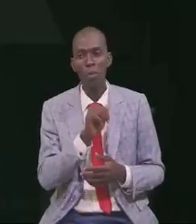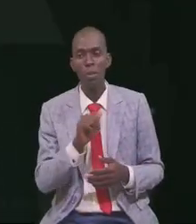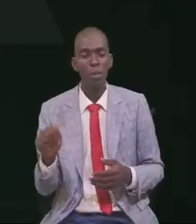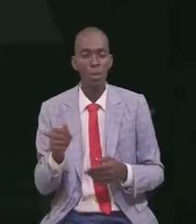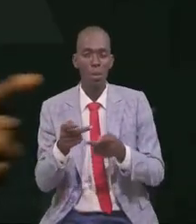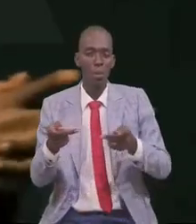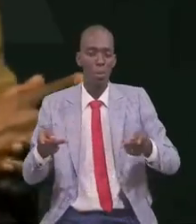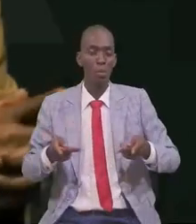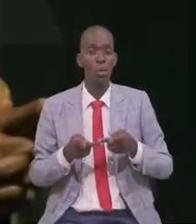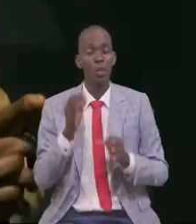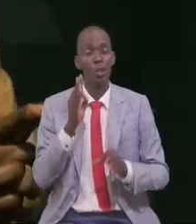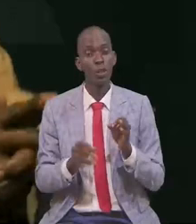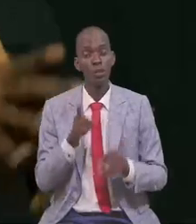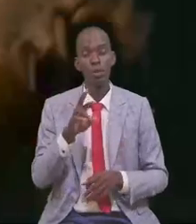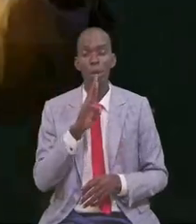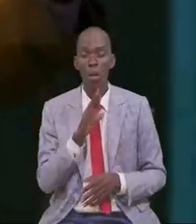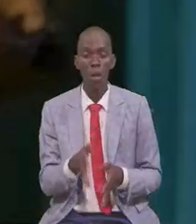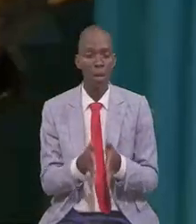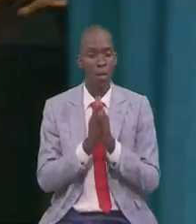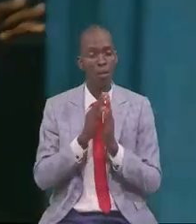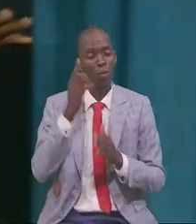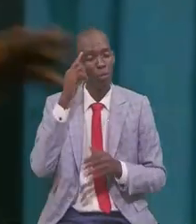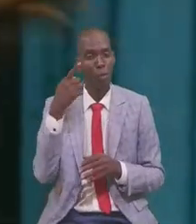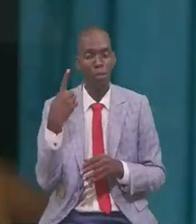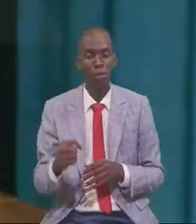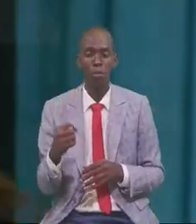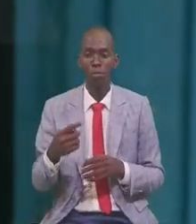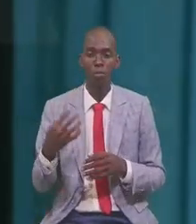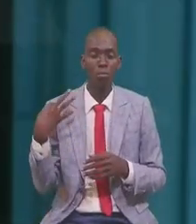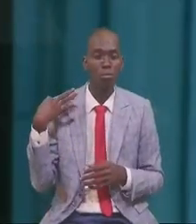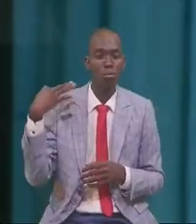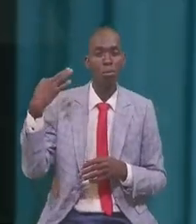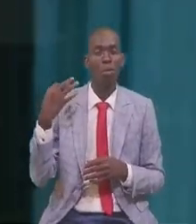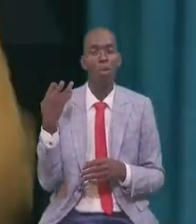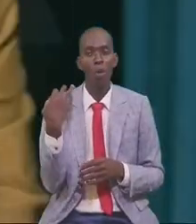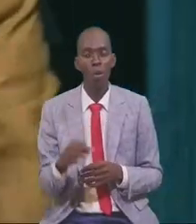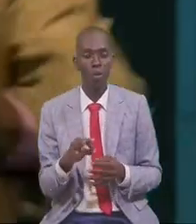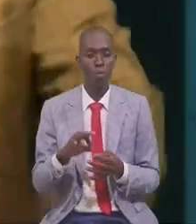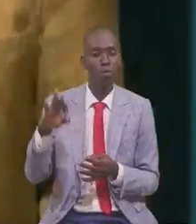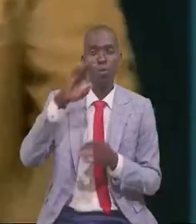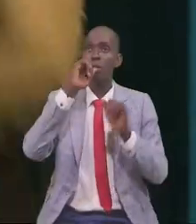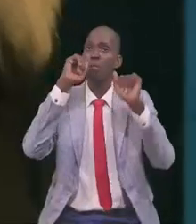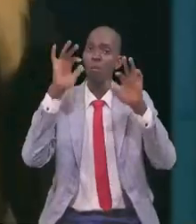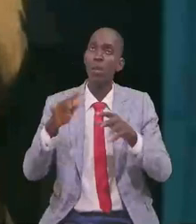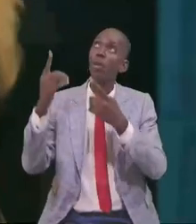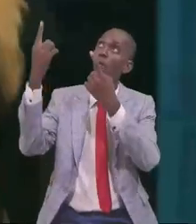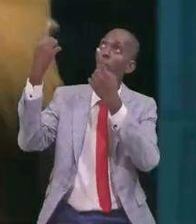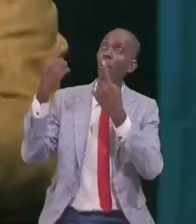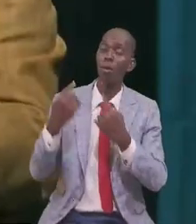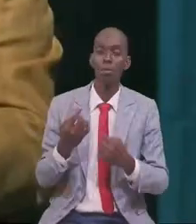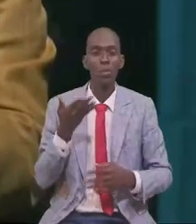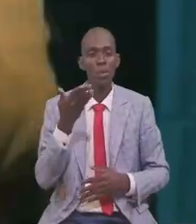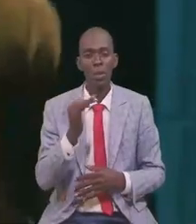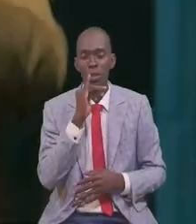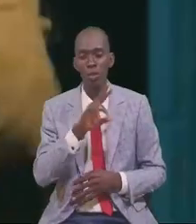place, si tu demandes la possession des bénédictions spirituelles venant du ciel, il n'y a pas une